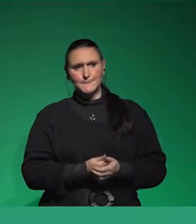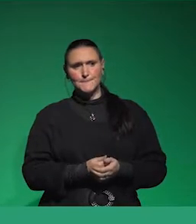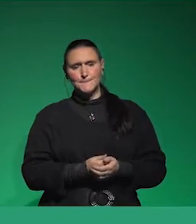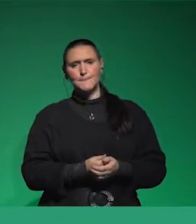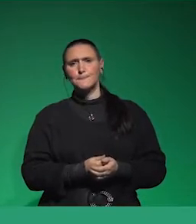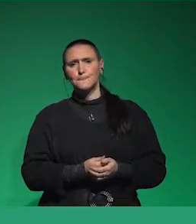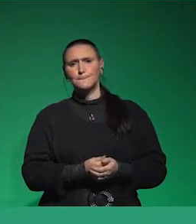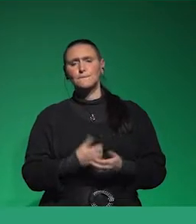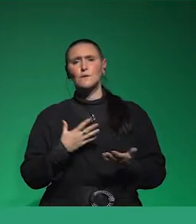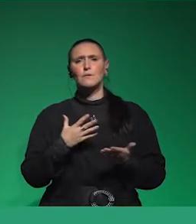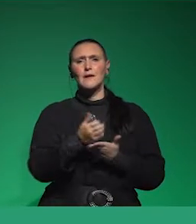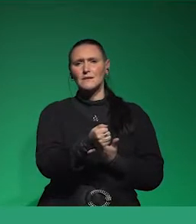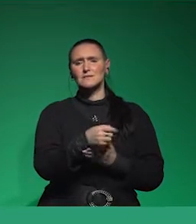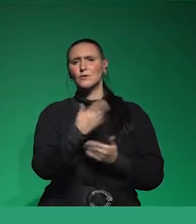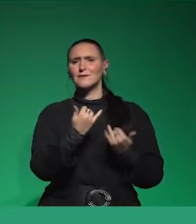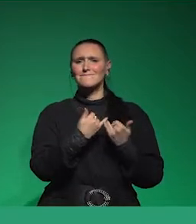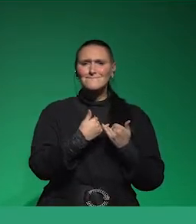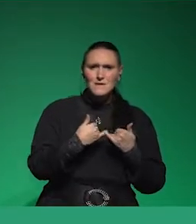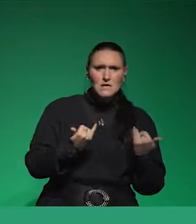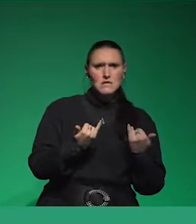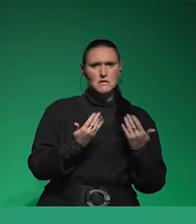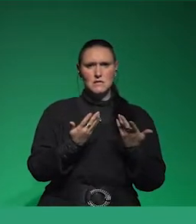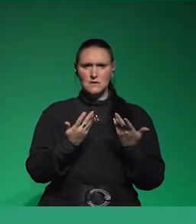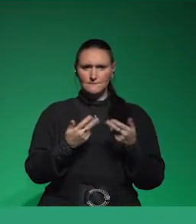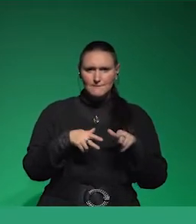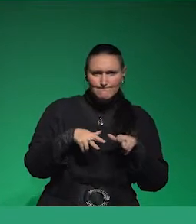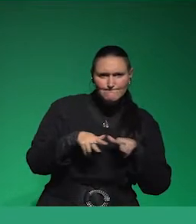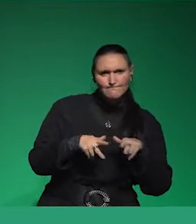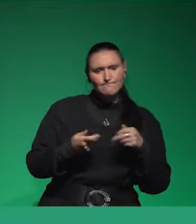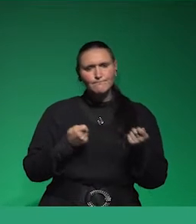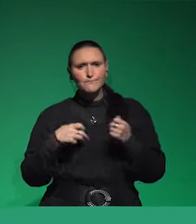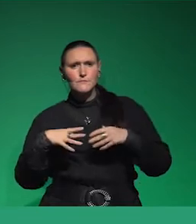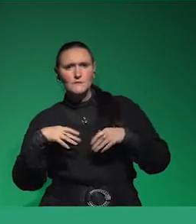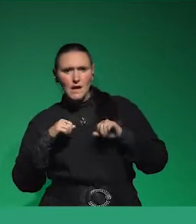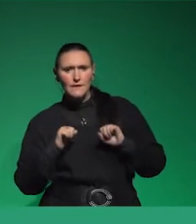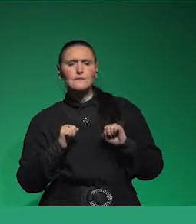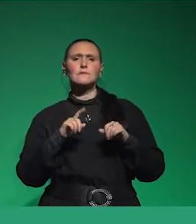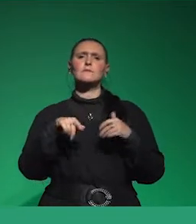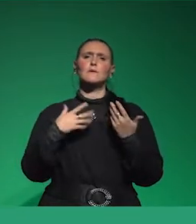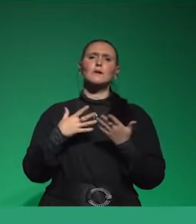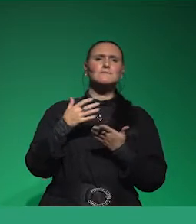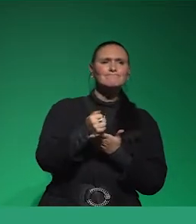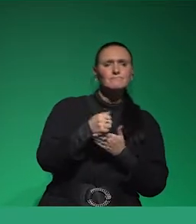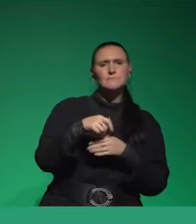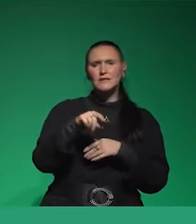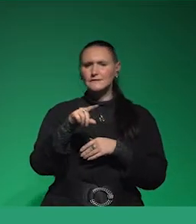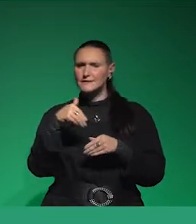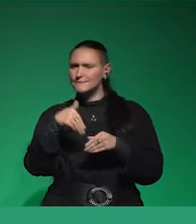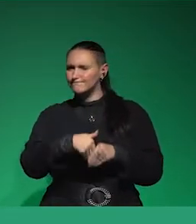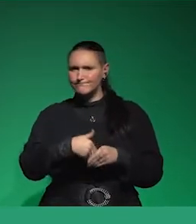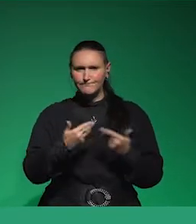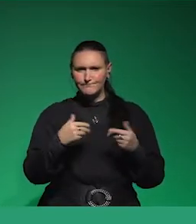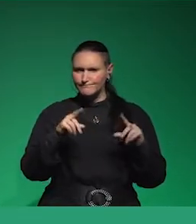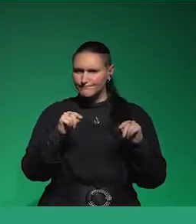Nachhaltigkeit schaffen können, was Nachhaltigkeit überhaupt bedeutet. Wir versuchen,